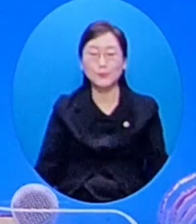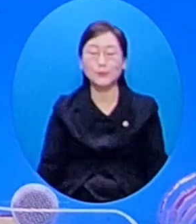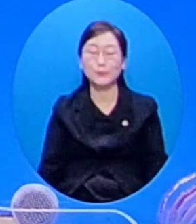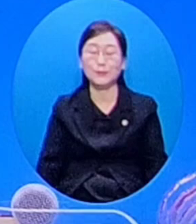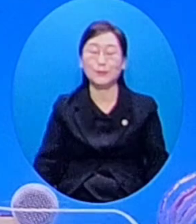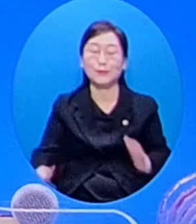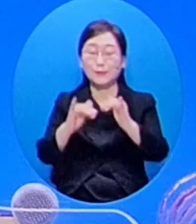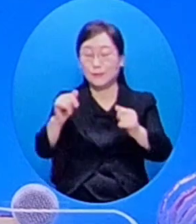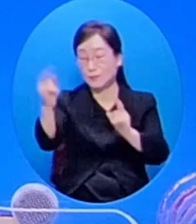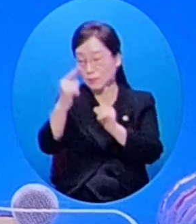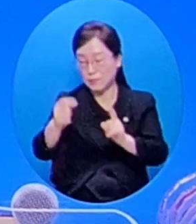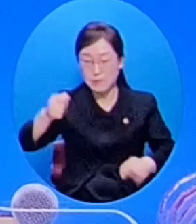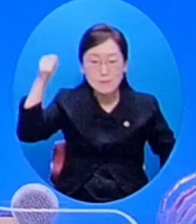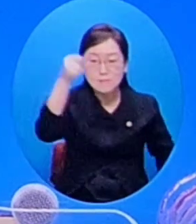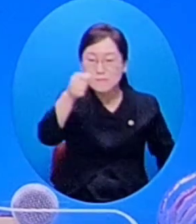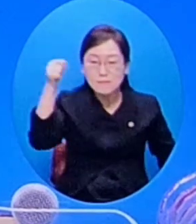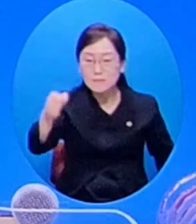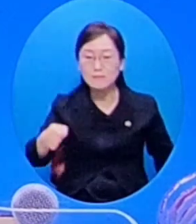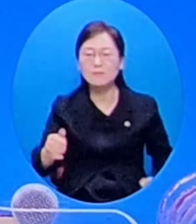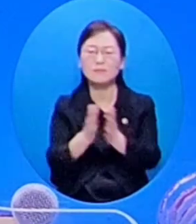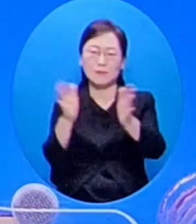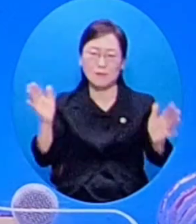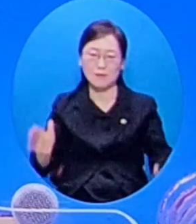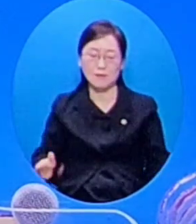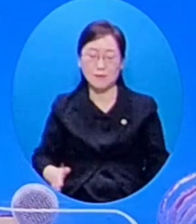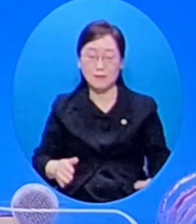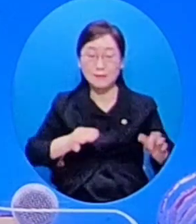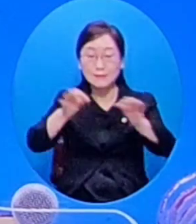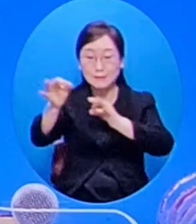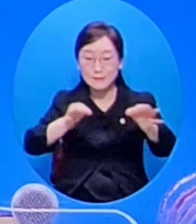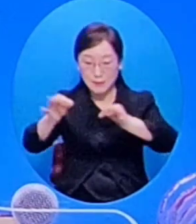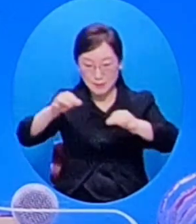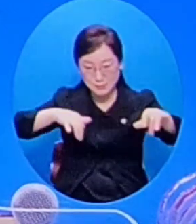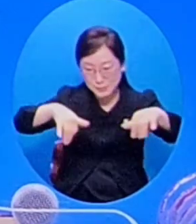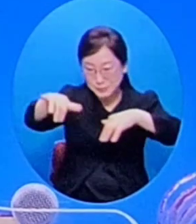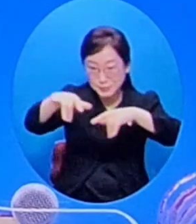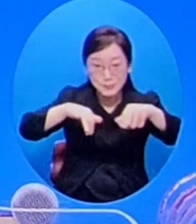사람들에게 주먹을 휘두르기 시작했습니다. 한번 시장에 가면은